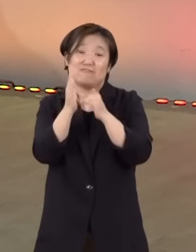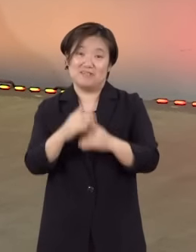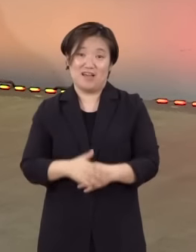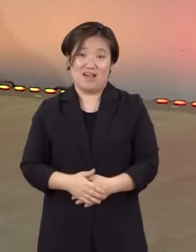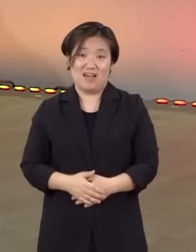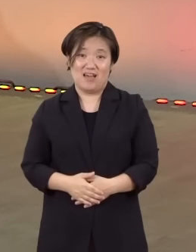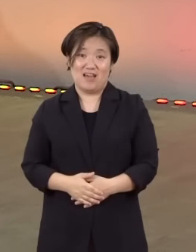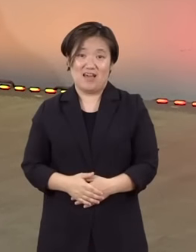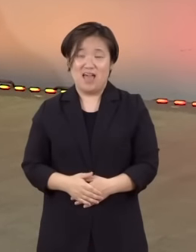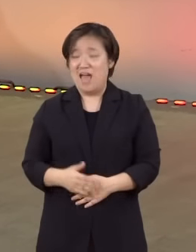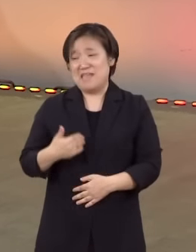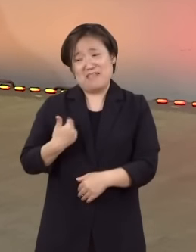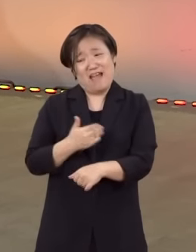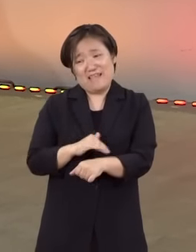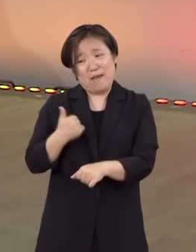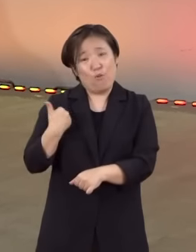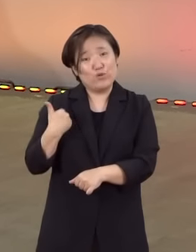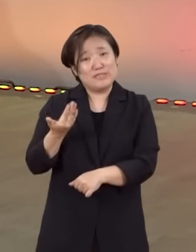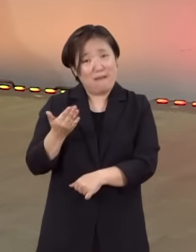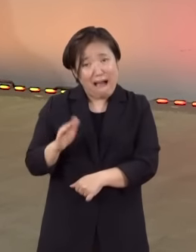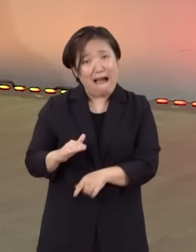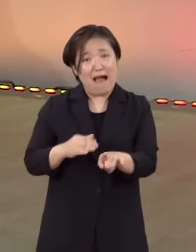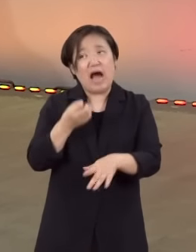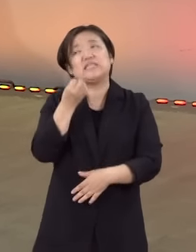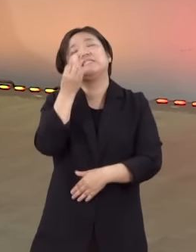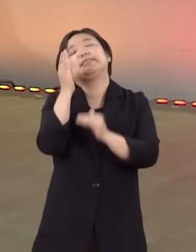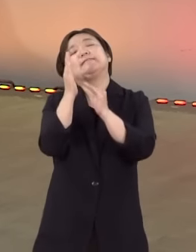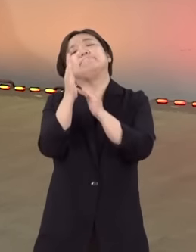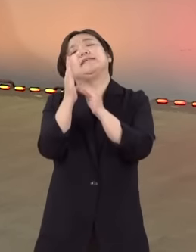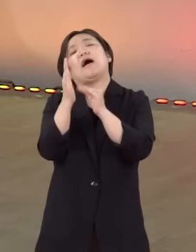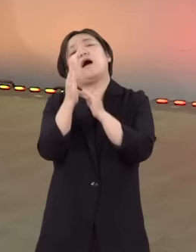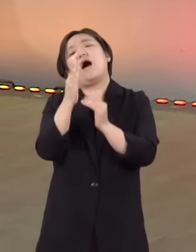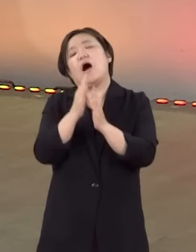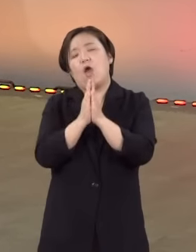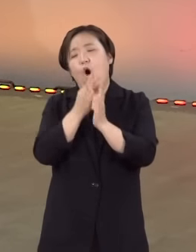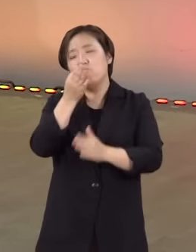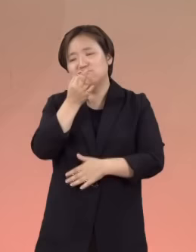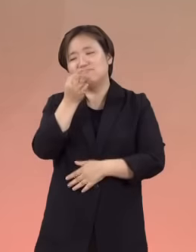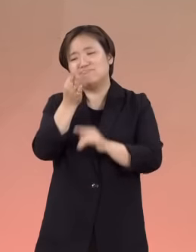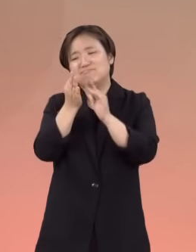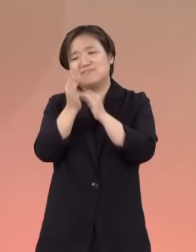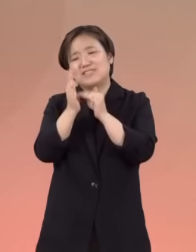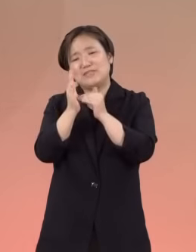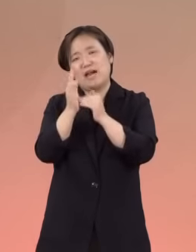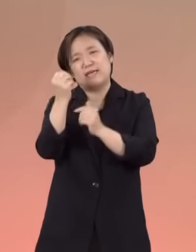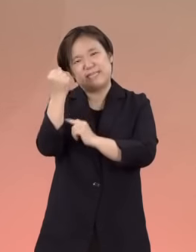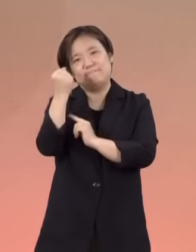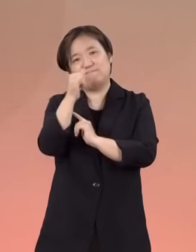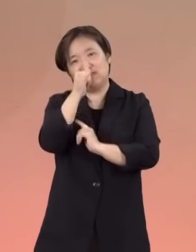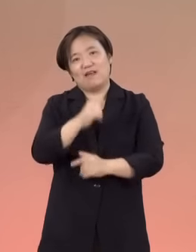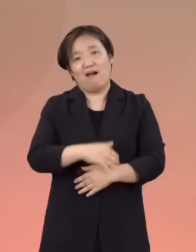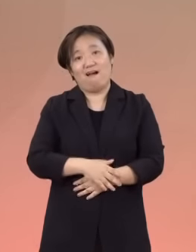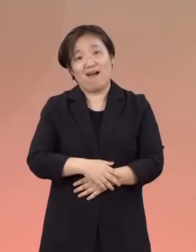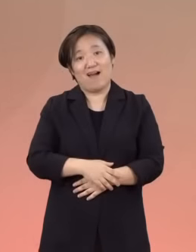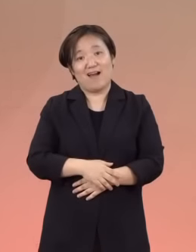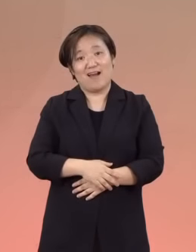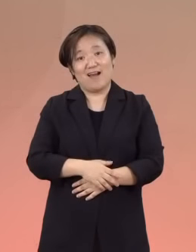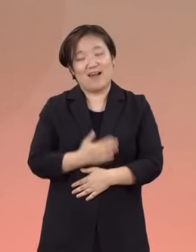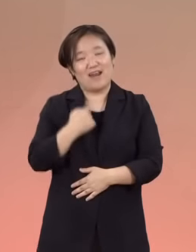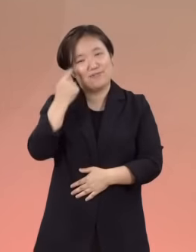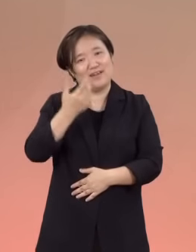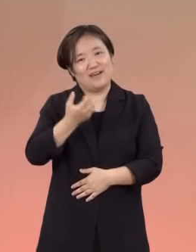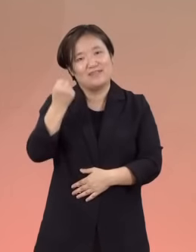신비한 힘이 있구나 하고 처음 느꼈습니다 그리고 신기한 건